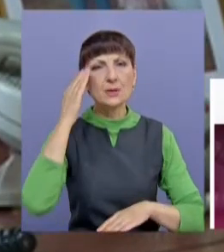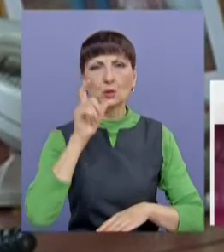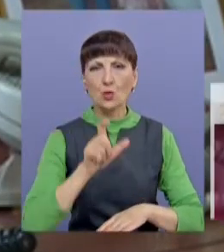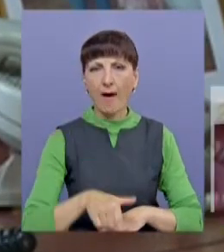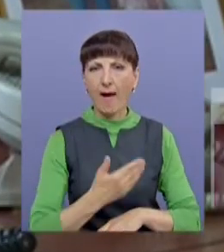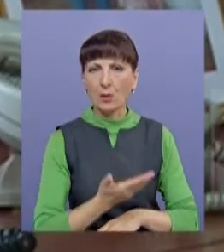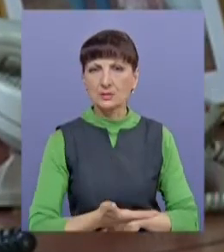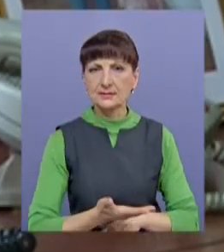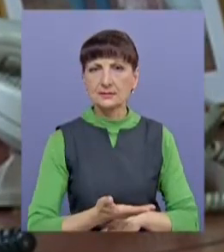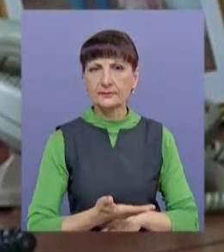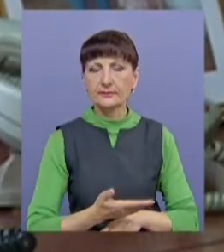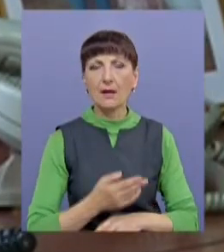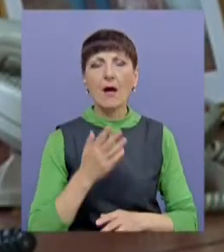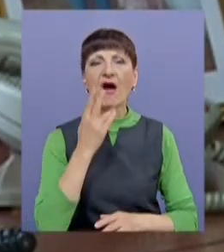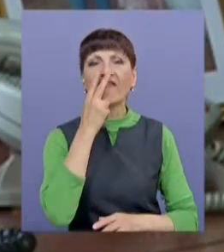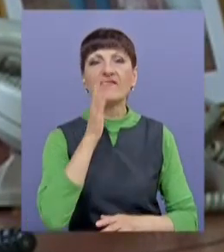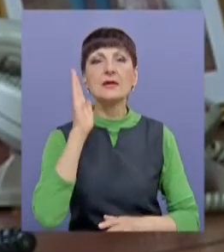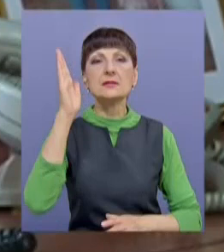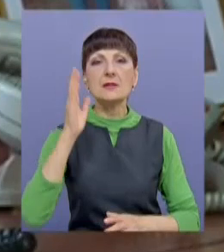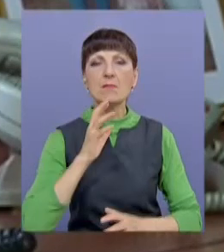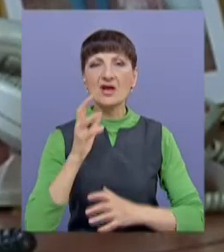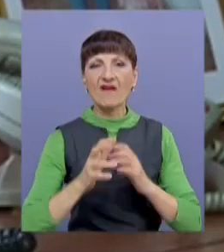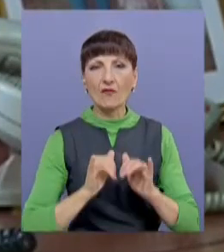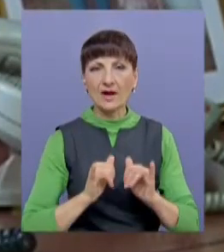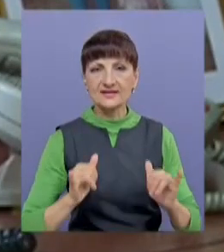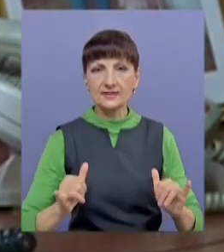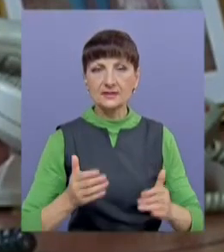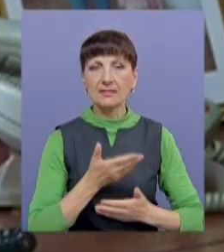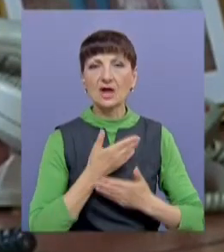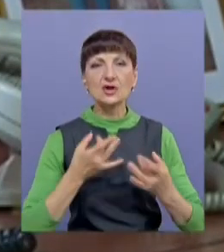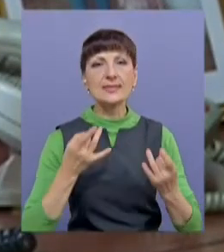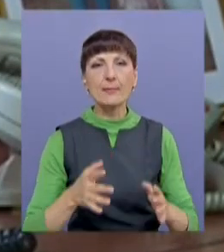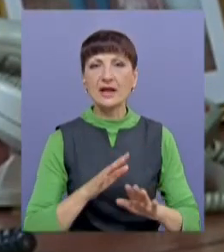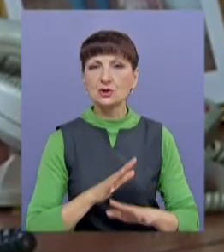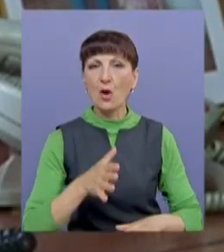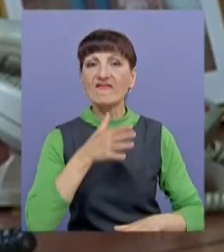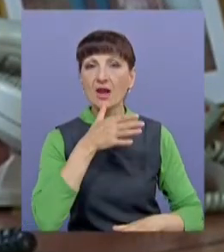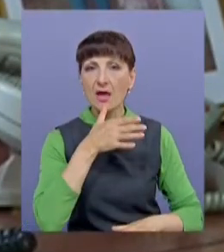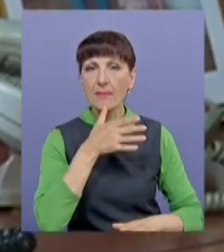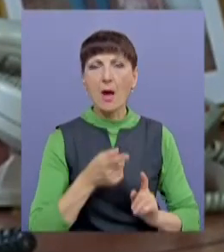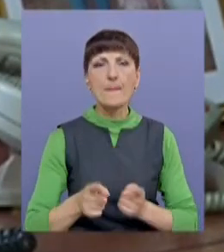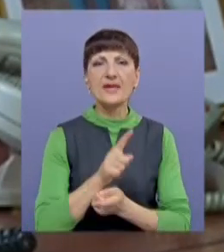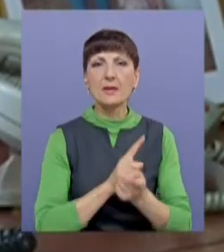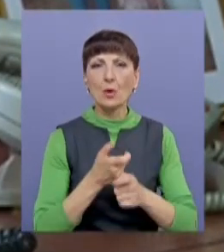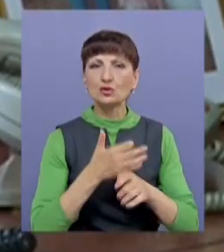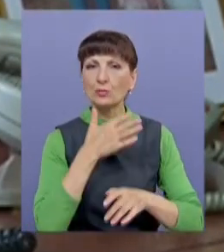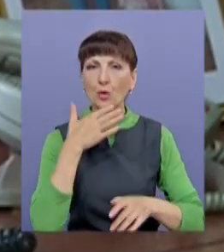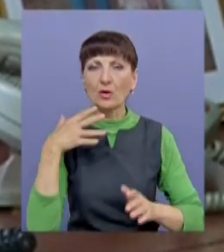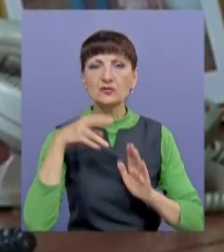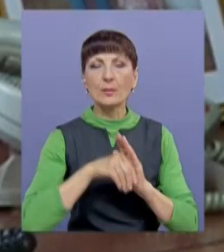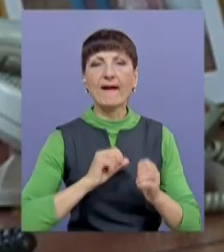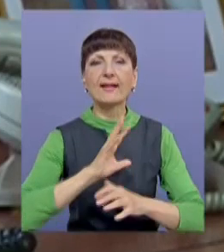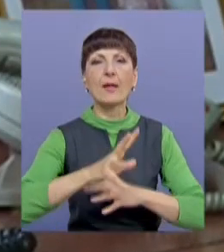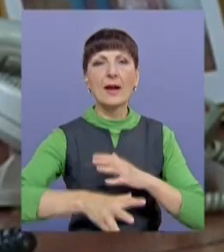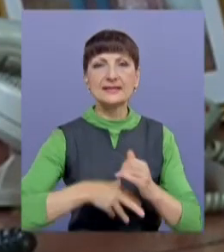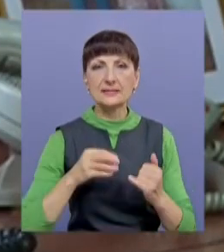интеллектуальность, видение мирового развития в наше непростое время стремительных перемен, условия